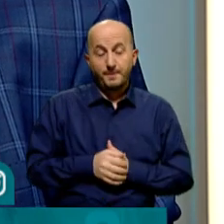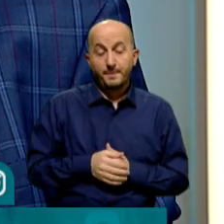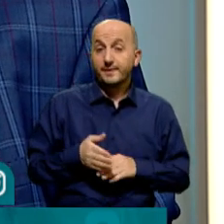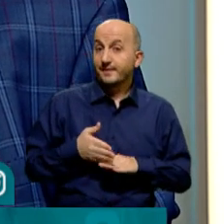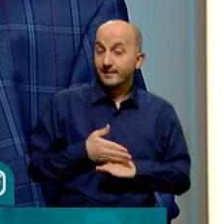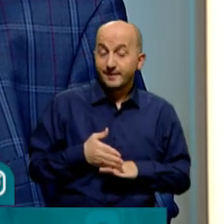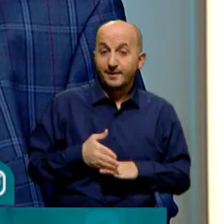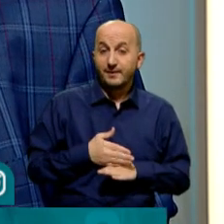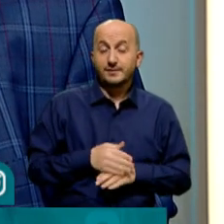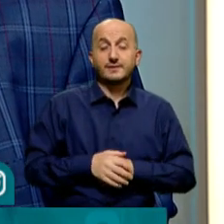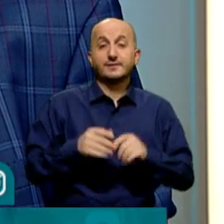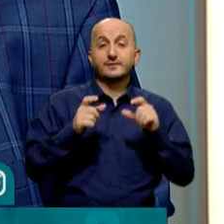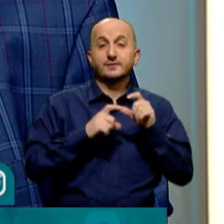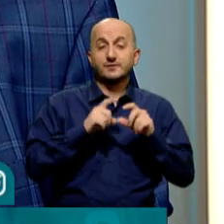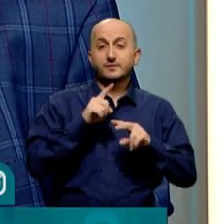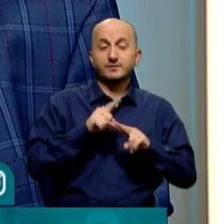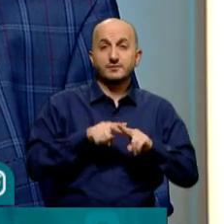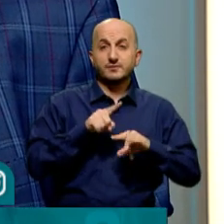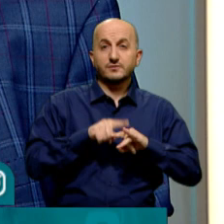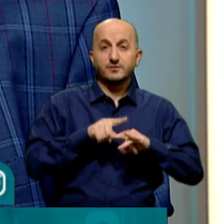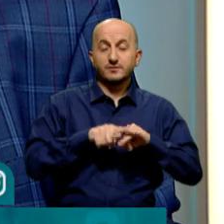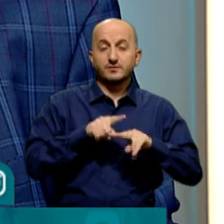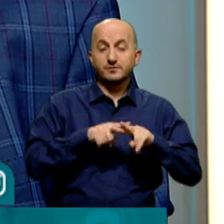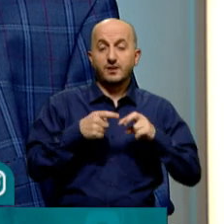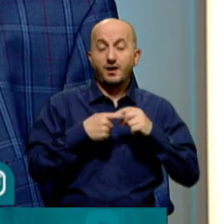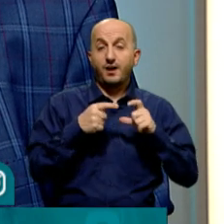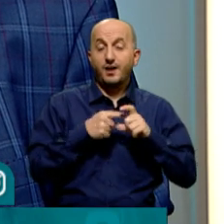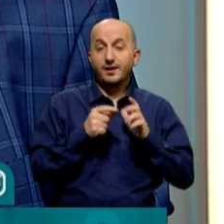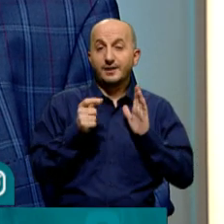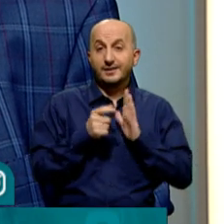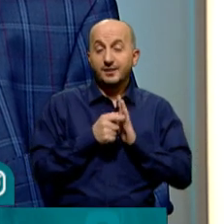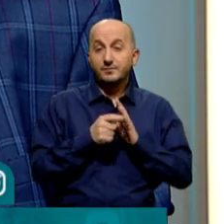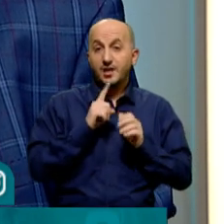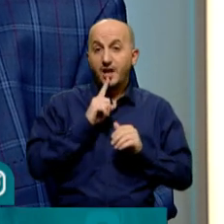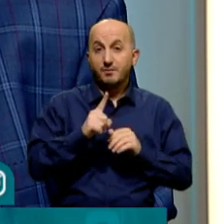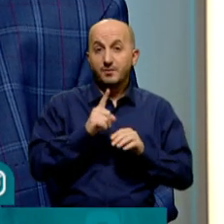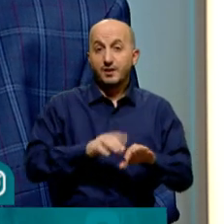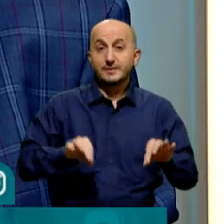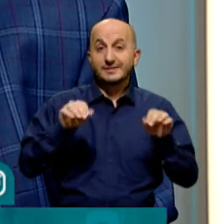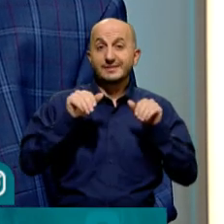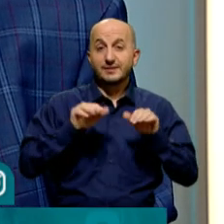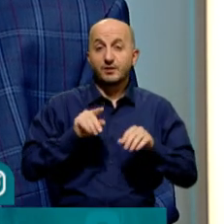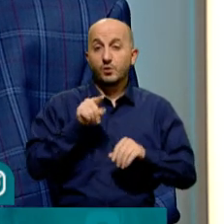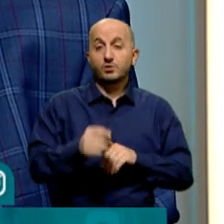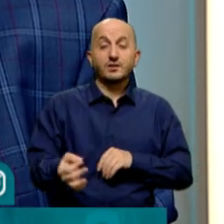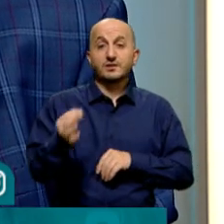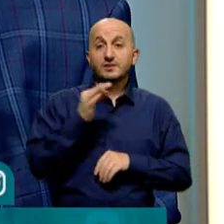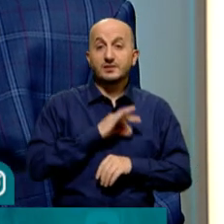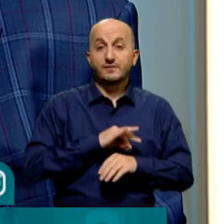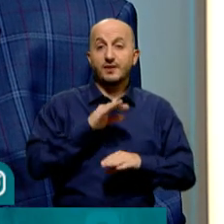Niye? Sakhara kelimesi emre amade değil. Ya ondan istifade